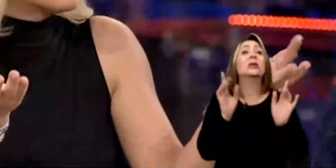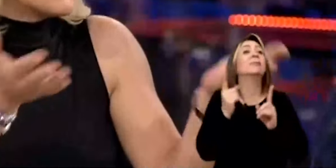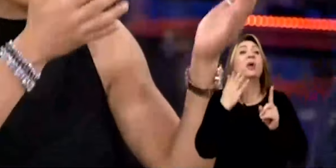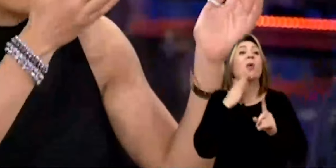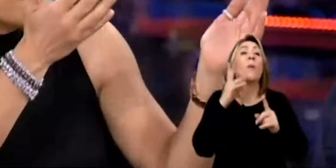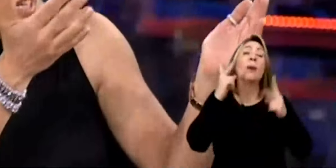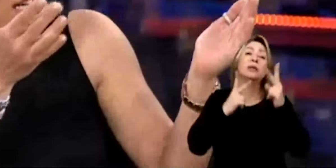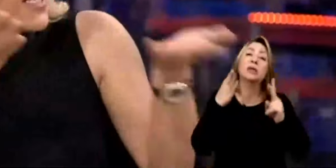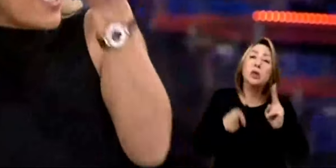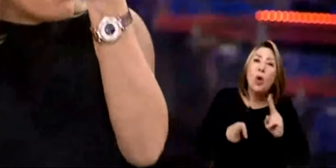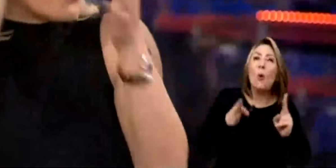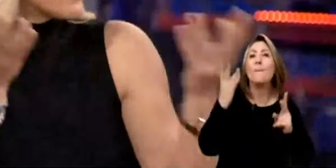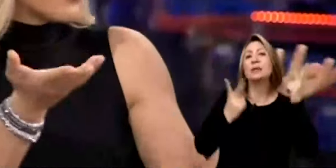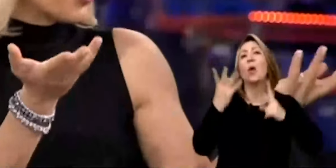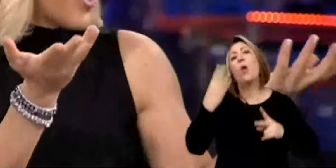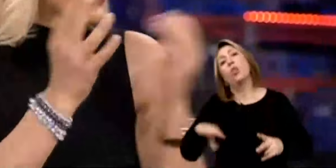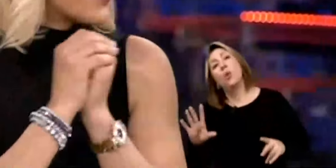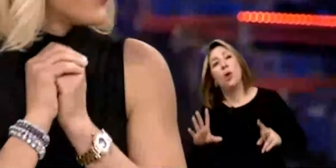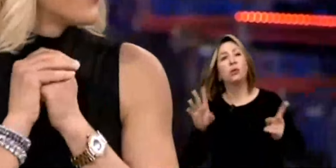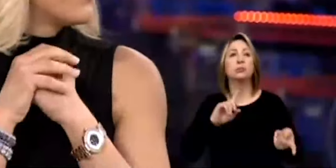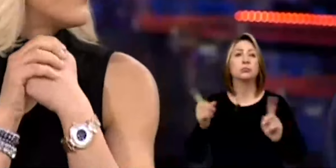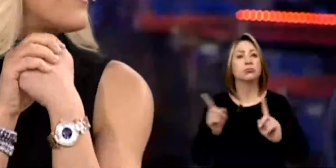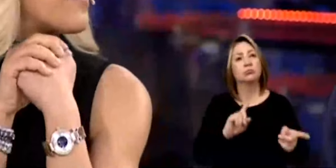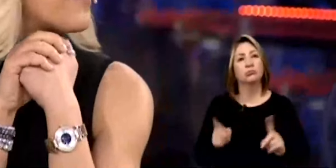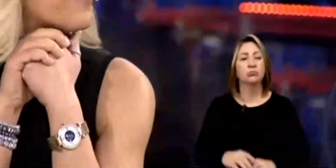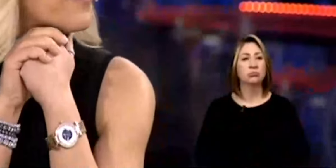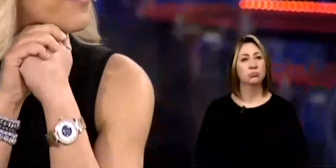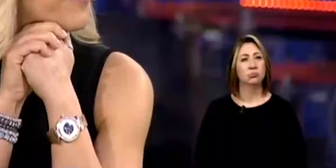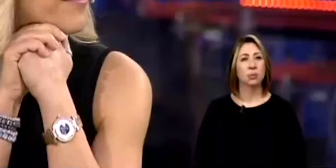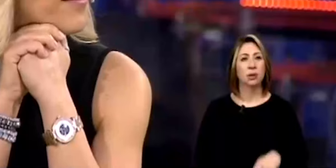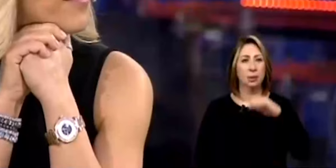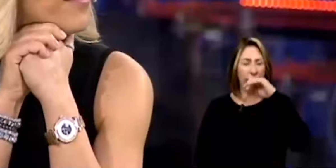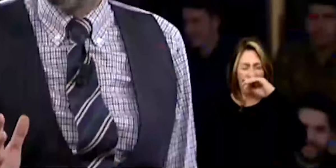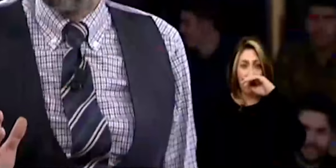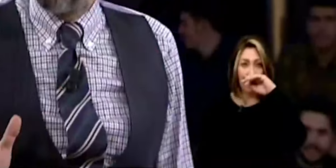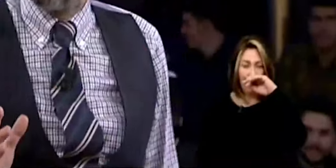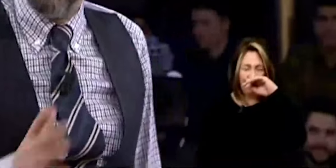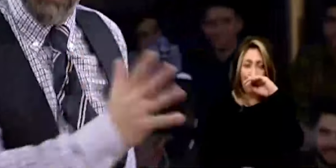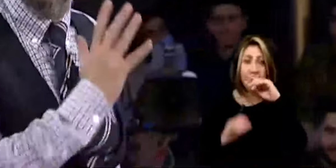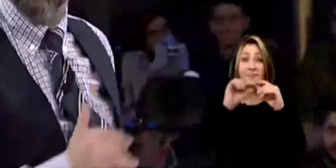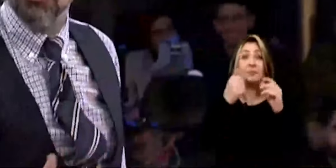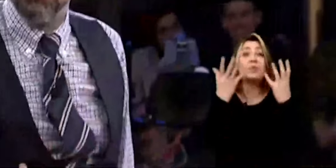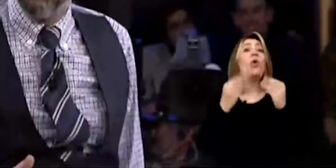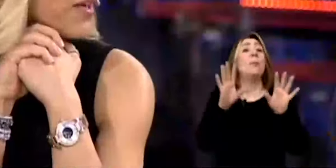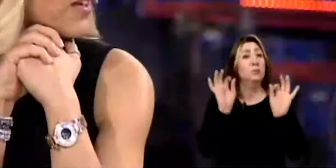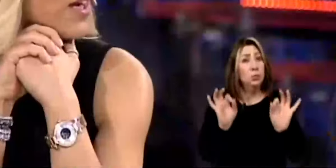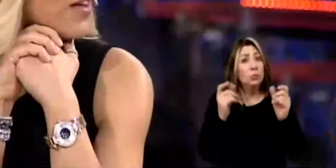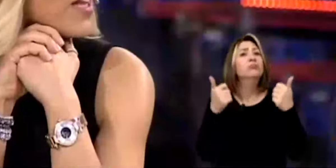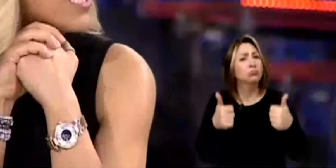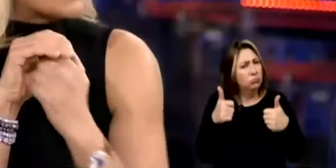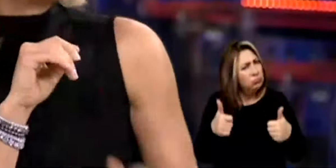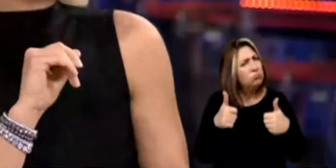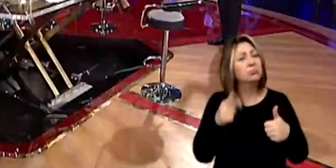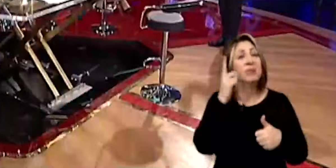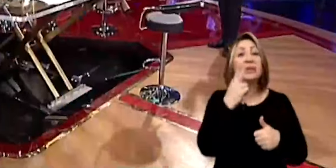değil ki bazıları. Ha. Girer, bazıları çıkar. Peki hiç girmemek mümkün müdür mümkün, bir erkek tabii için? Tabii ki, tabii ki. Ama tabii